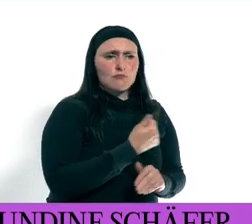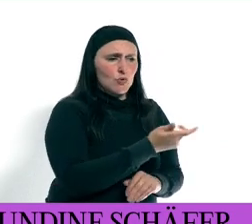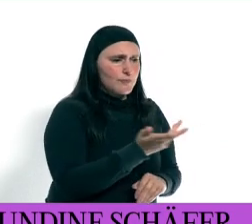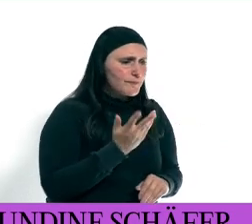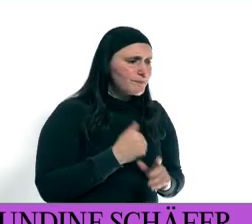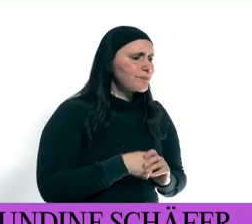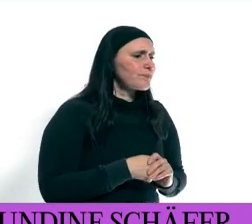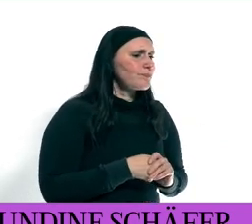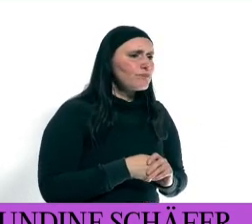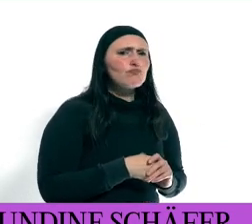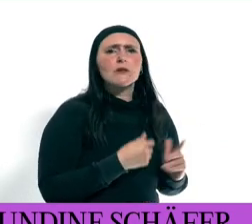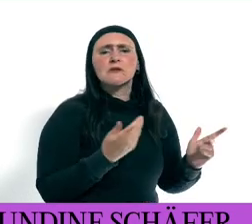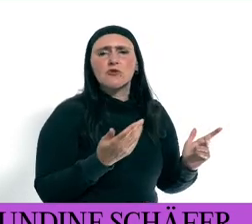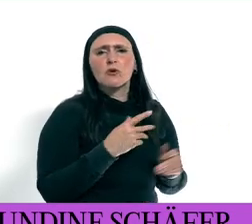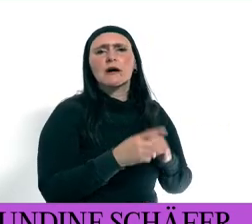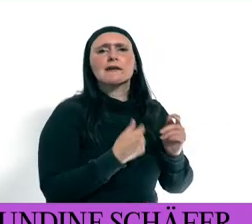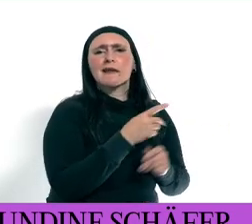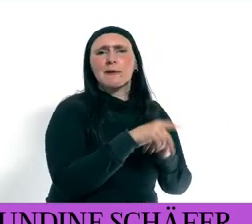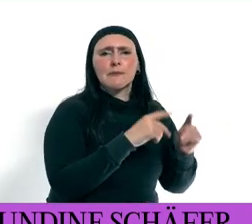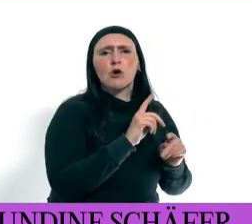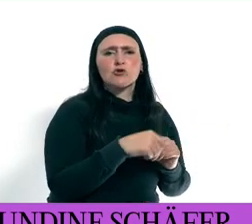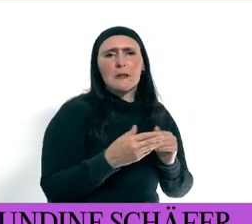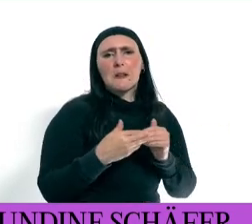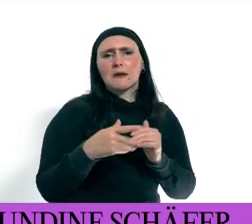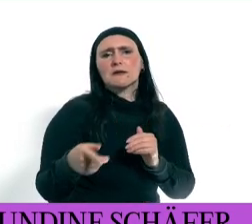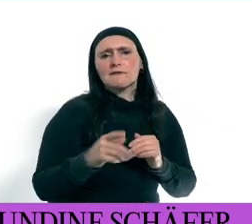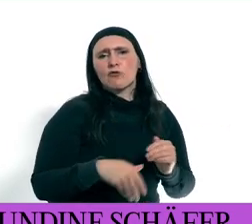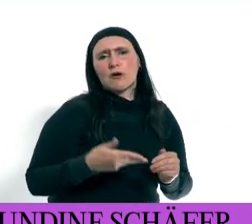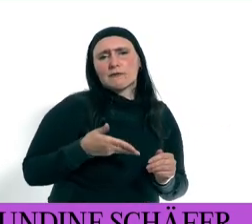Dach etwas aufgebaut oder angepflanzt.